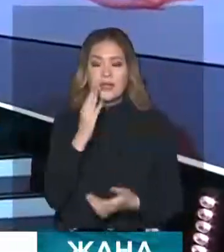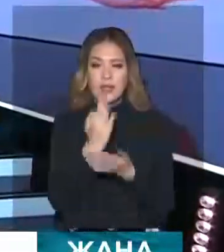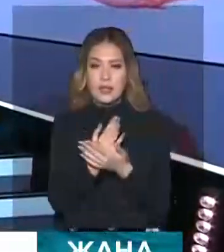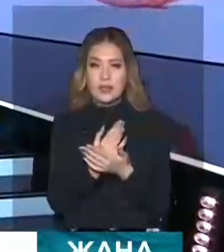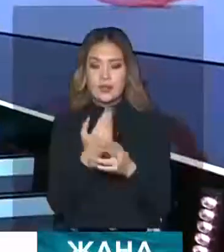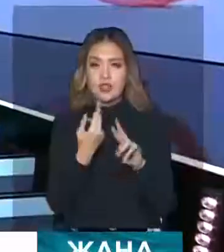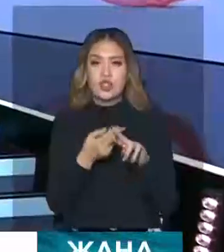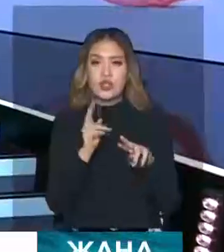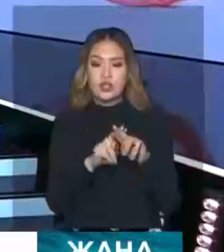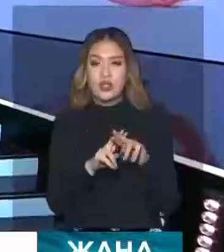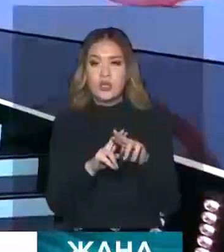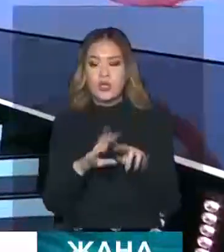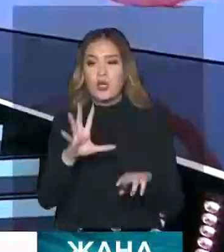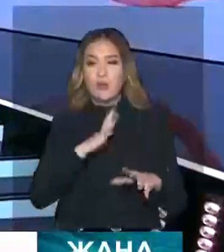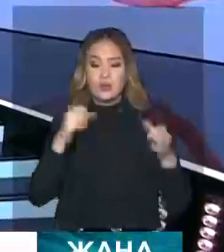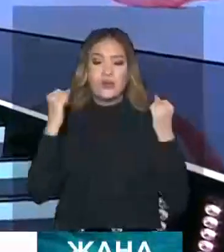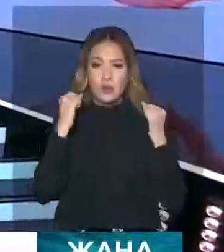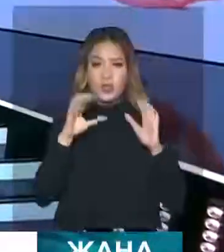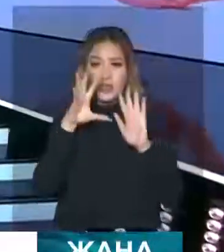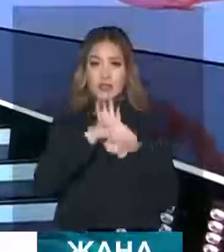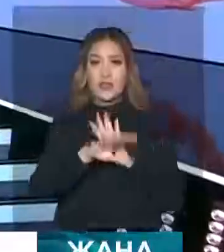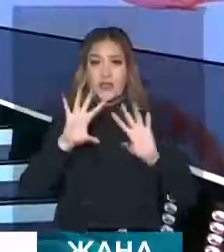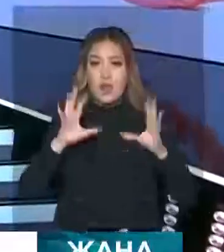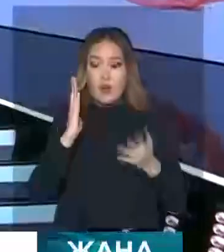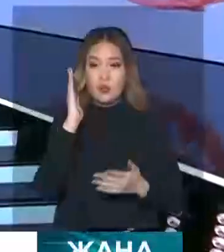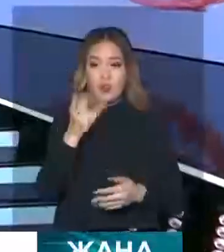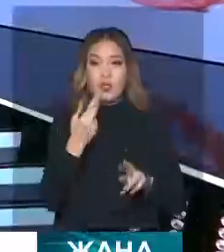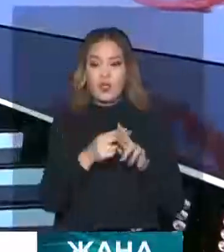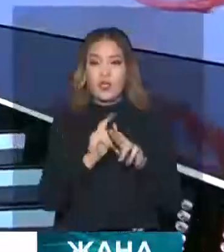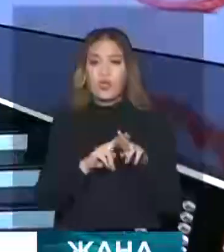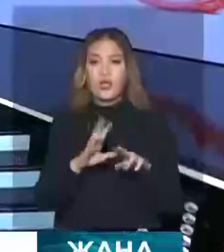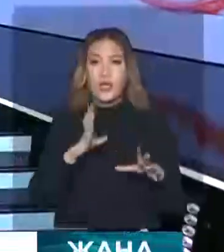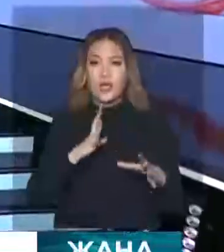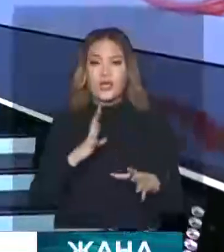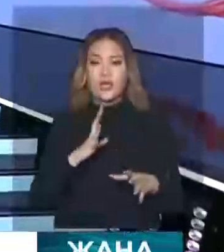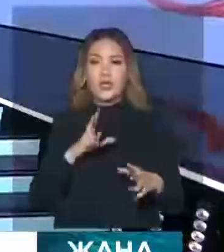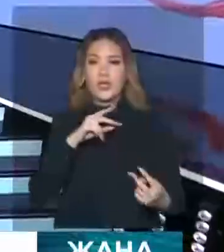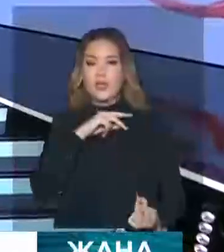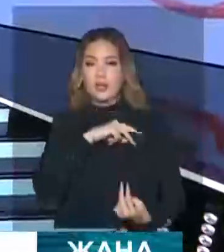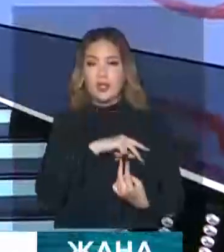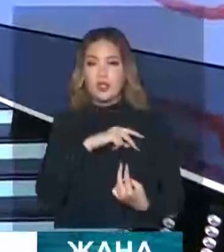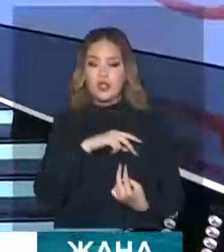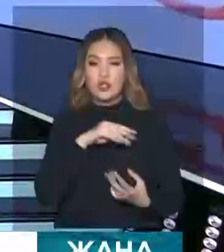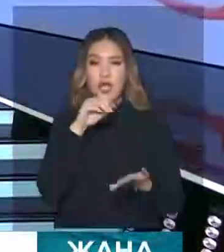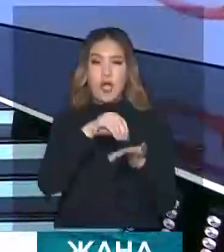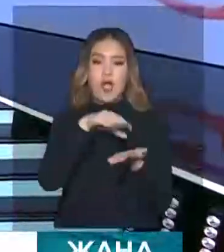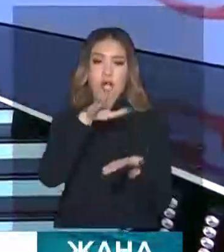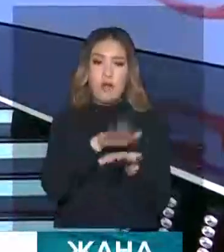штаттық единицаға спортшы кірсе, ол жақсы жаңағы еңбек кітапшасына спортшы ретінде,